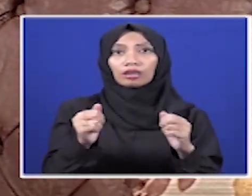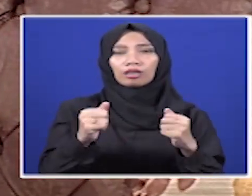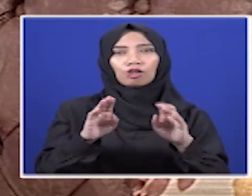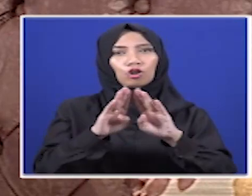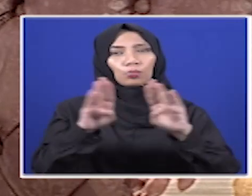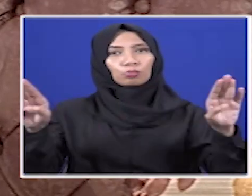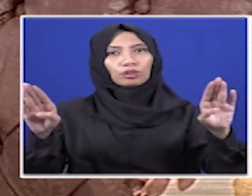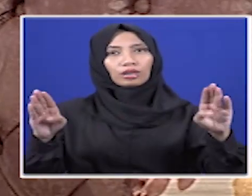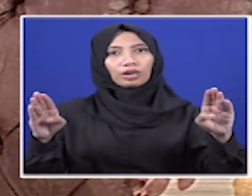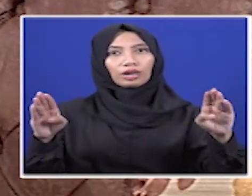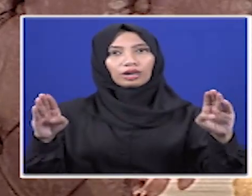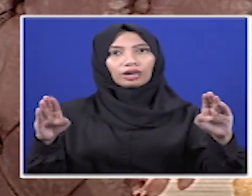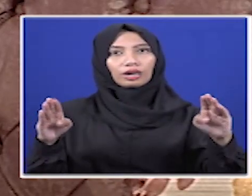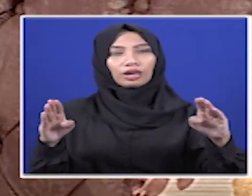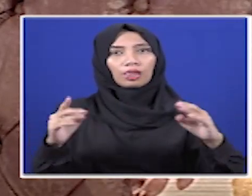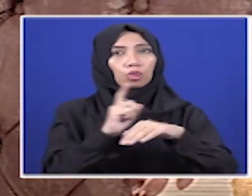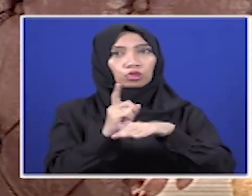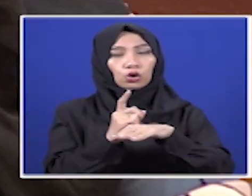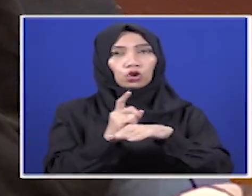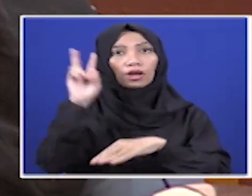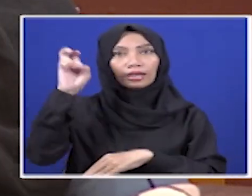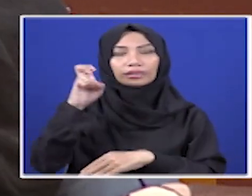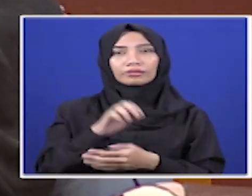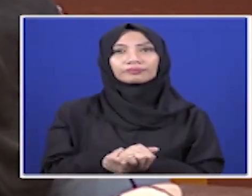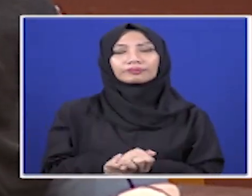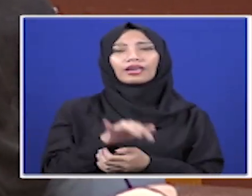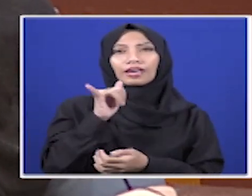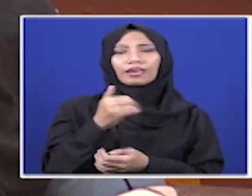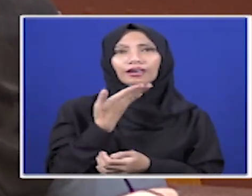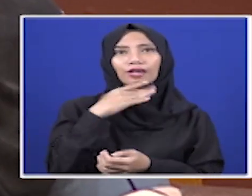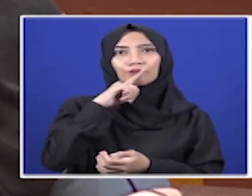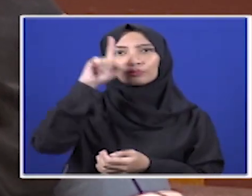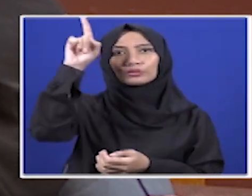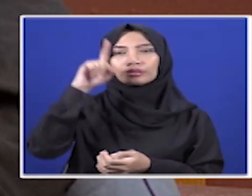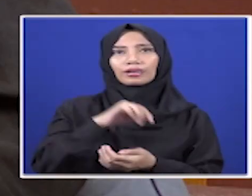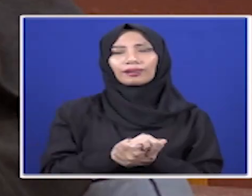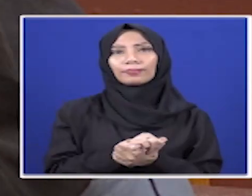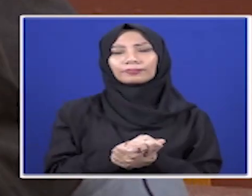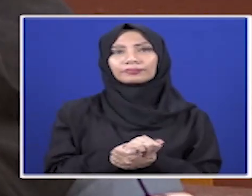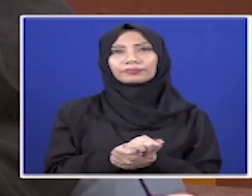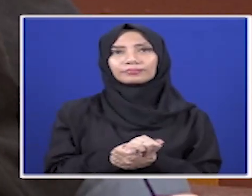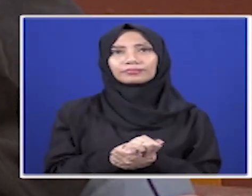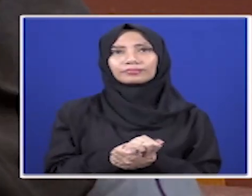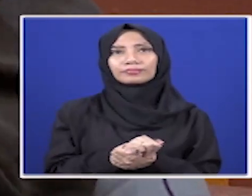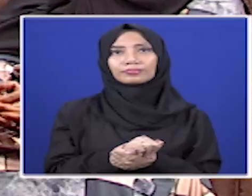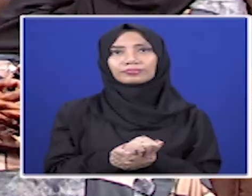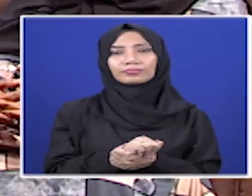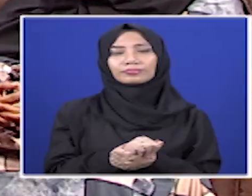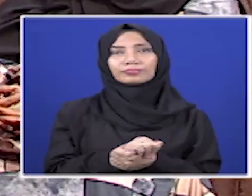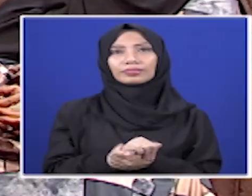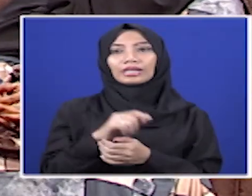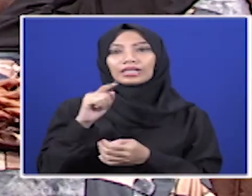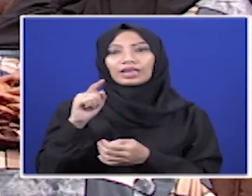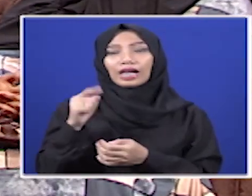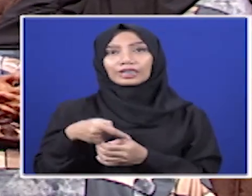ada Mas kecil-kecilan Alhamdulillah saya dipercaya sama orang untuk mengurus rumah makan